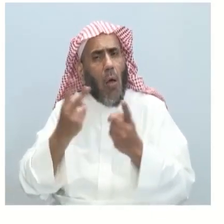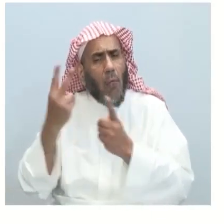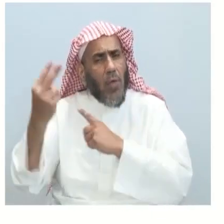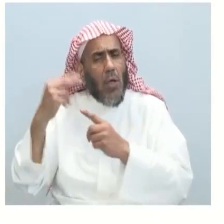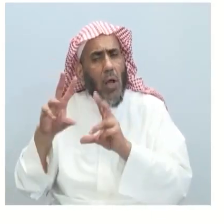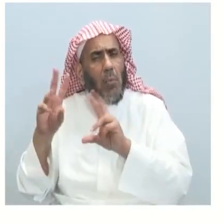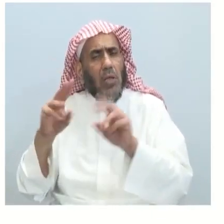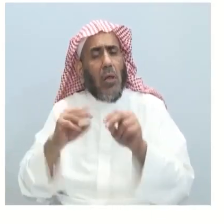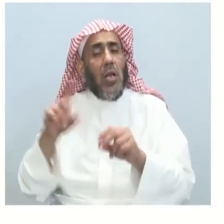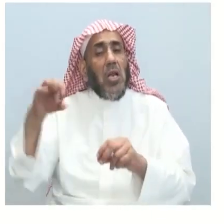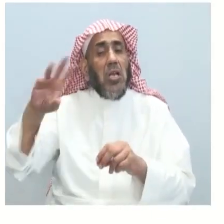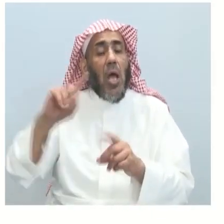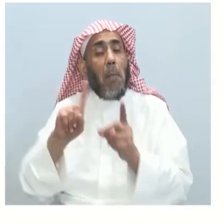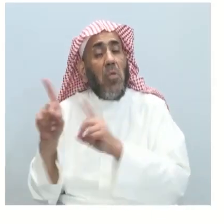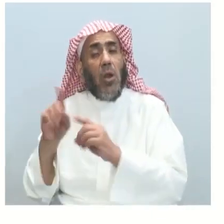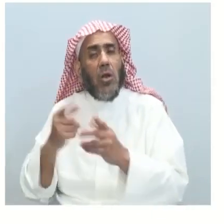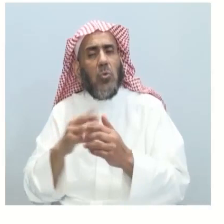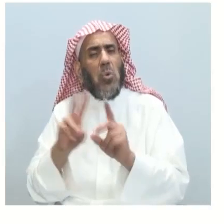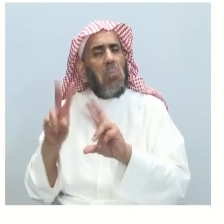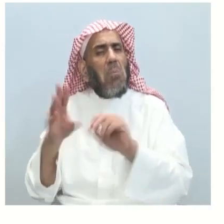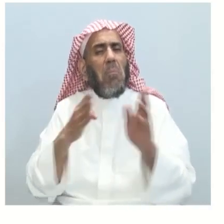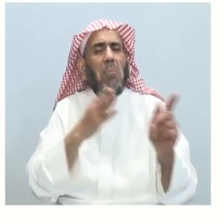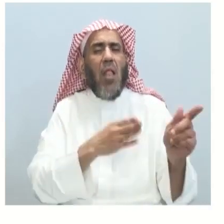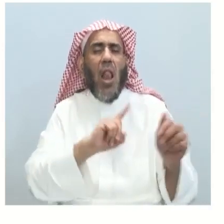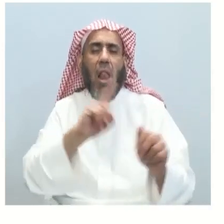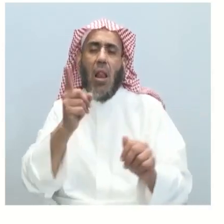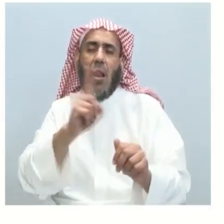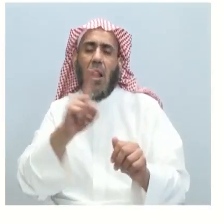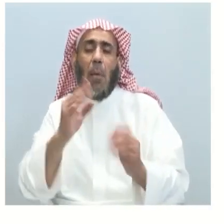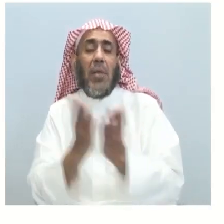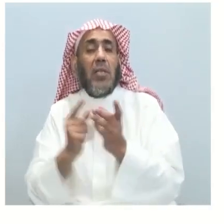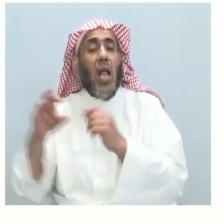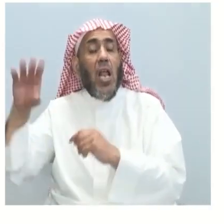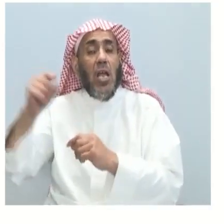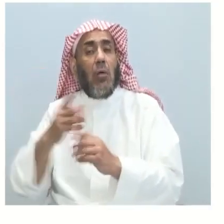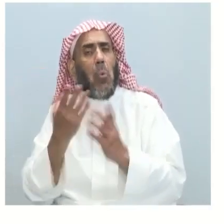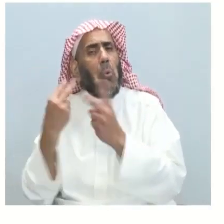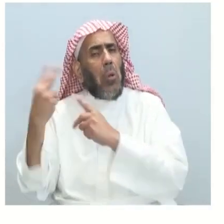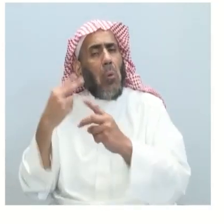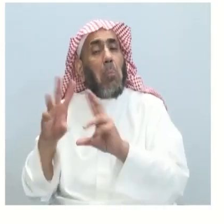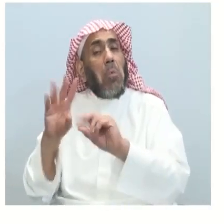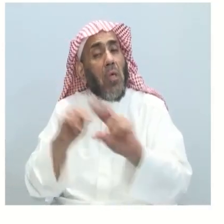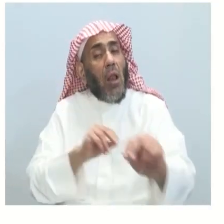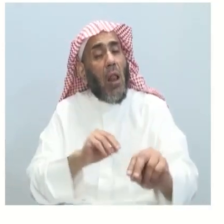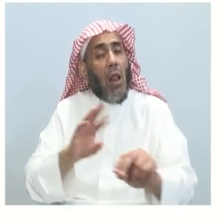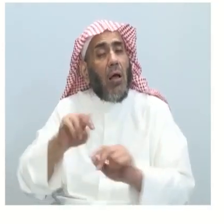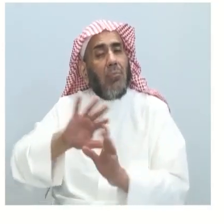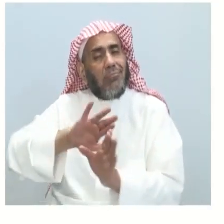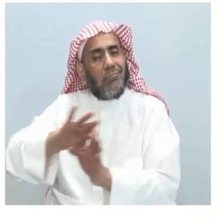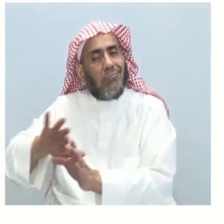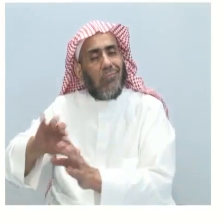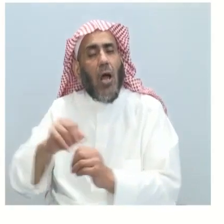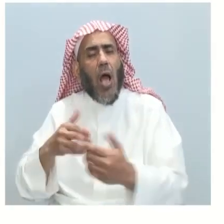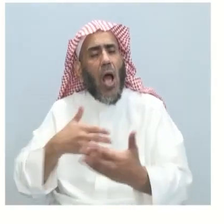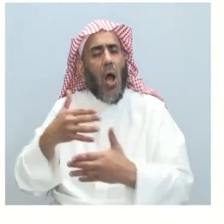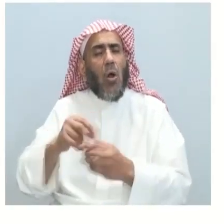كما اطلعت مدرسه الاحياء لكن هنا دون محاكاته هناك مدرسه الاحياء اطلع على الشعر القديم وايضا مع المحاكاه او التقليد او ذكر او